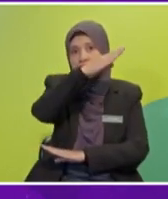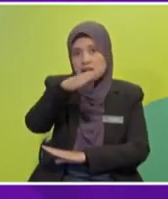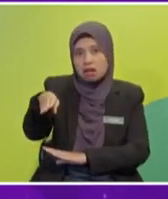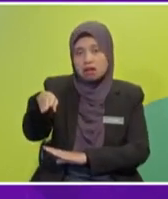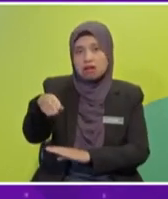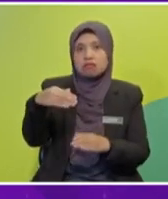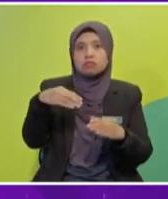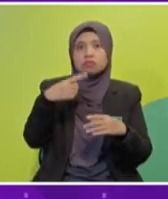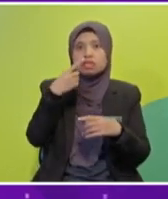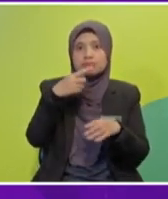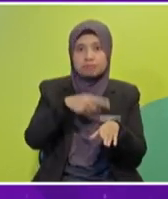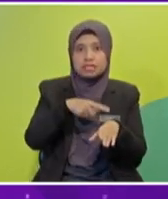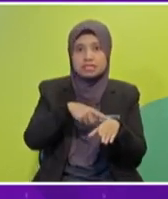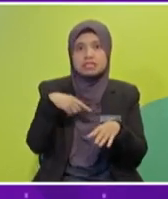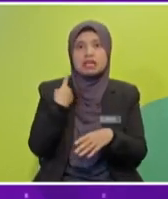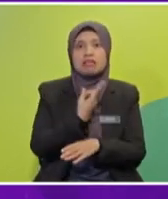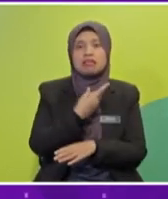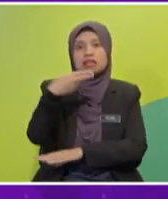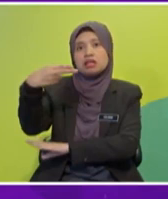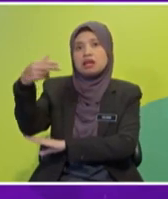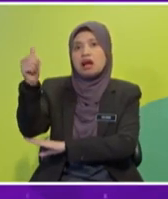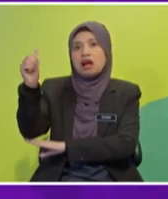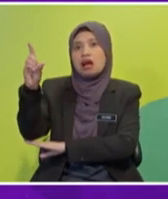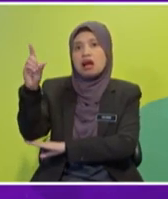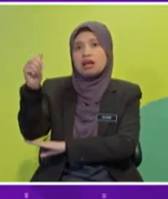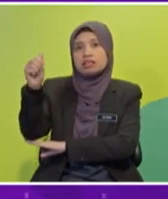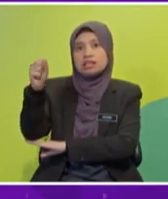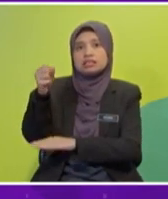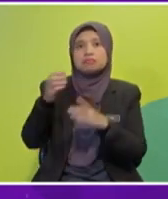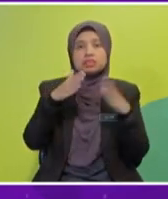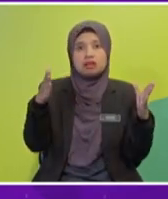Dan yang terakhir, murid-murid akan dapat